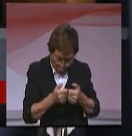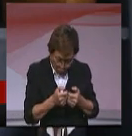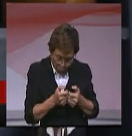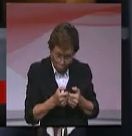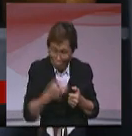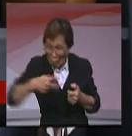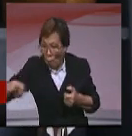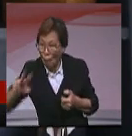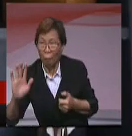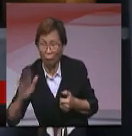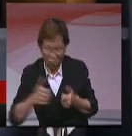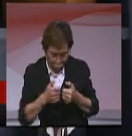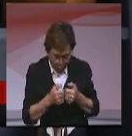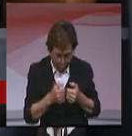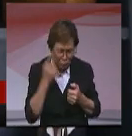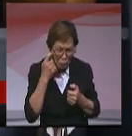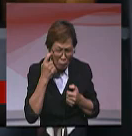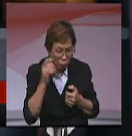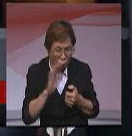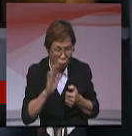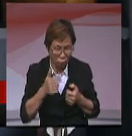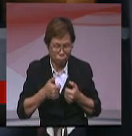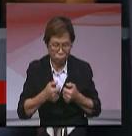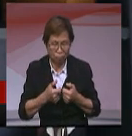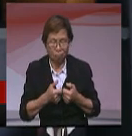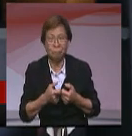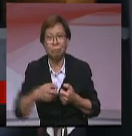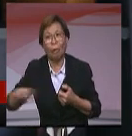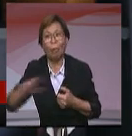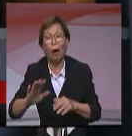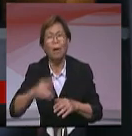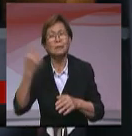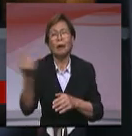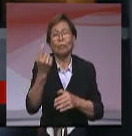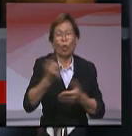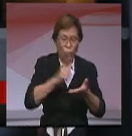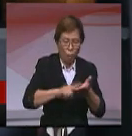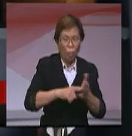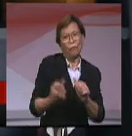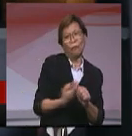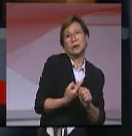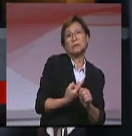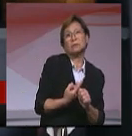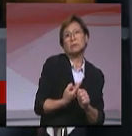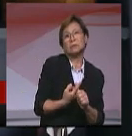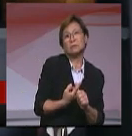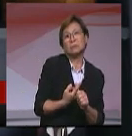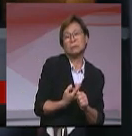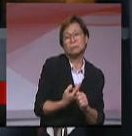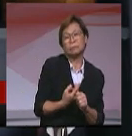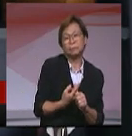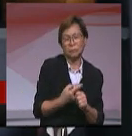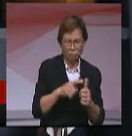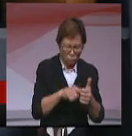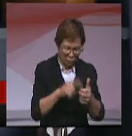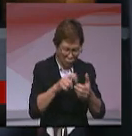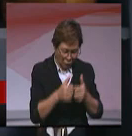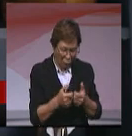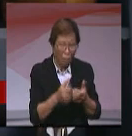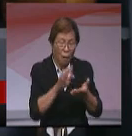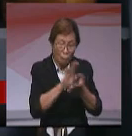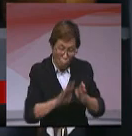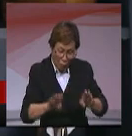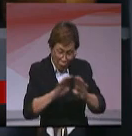diragui kesahihannya dan sentiasa menyemak terlebih dahulu kesahihan sesuatu berita